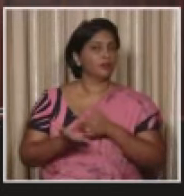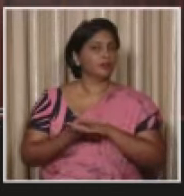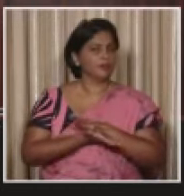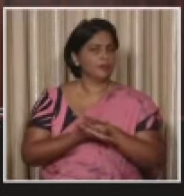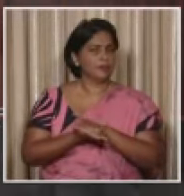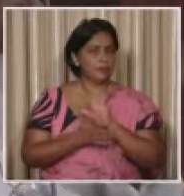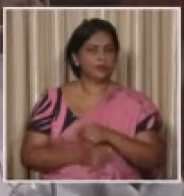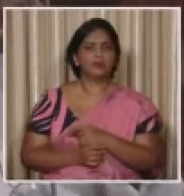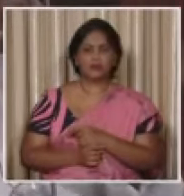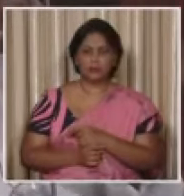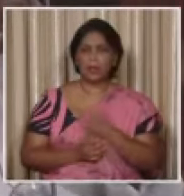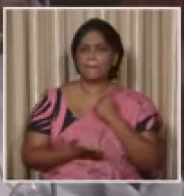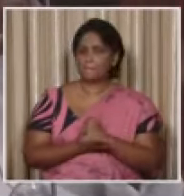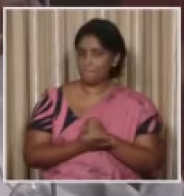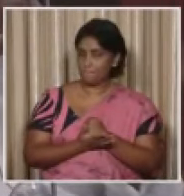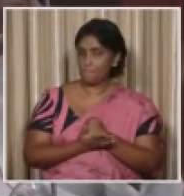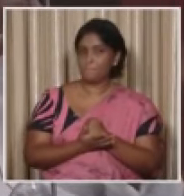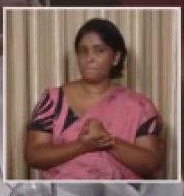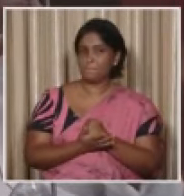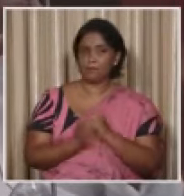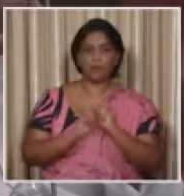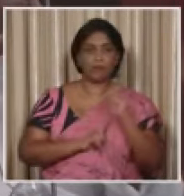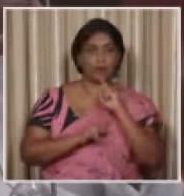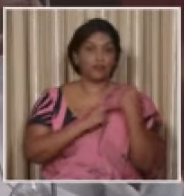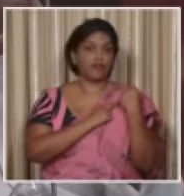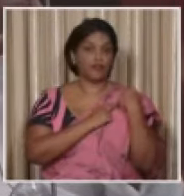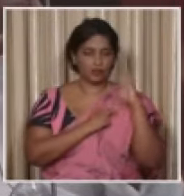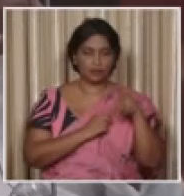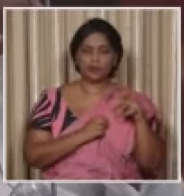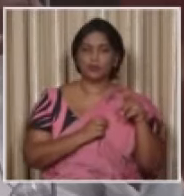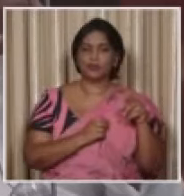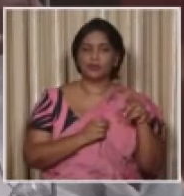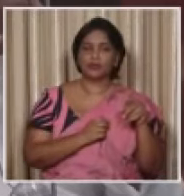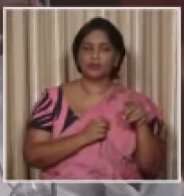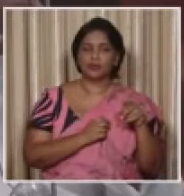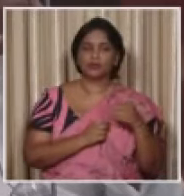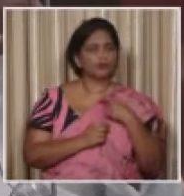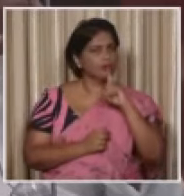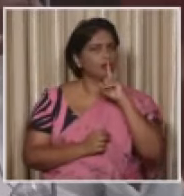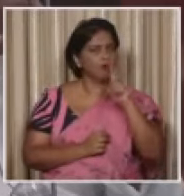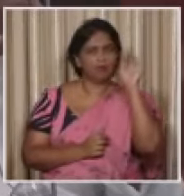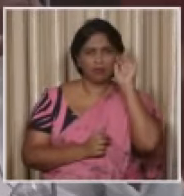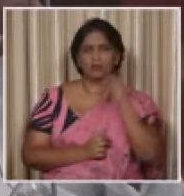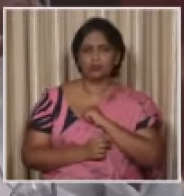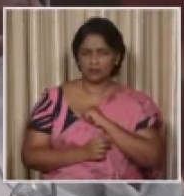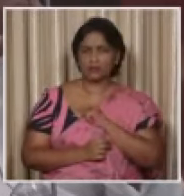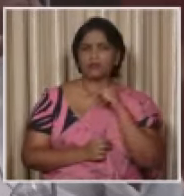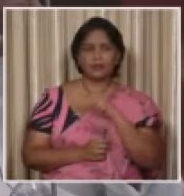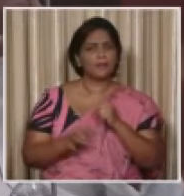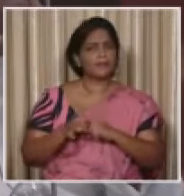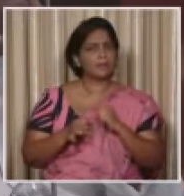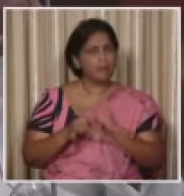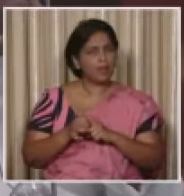thiyenawa maha bankuwa parliamentaru wakiyanna ona kiyala etokota man ahanna kemathi dan me prashne